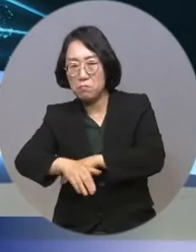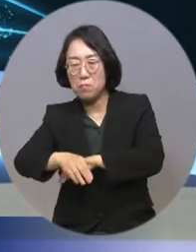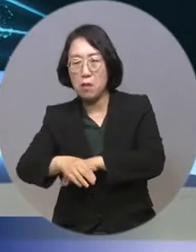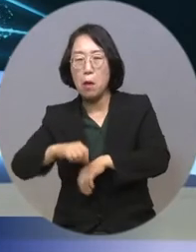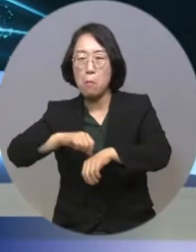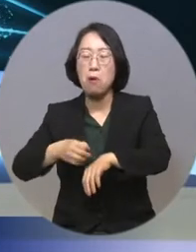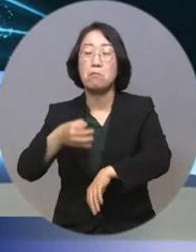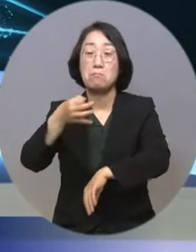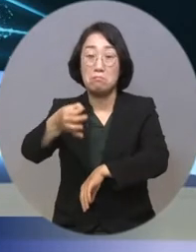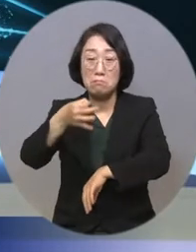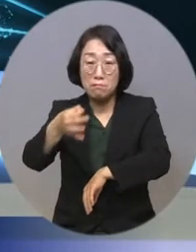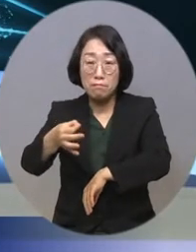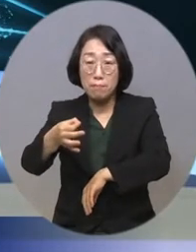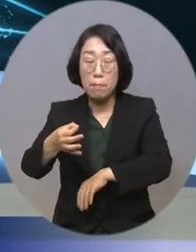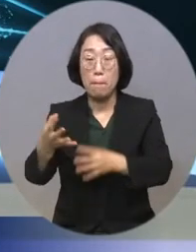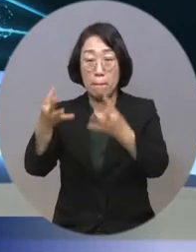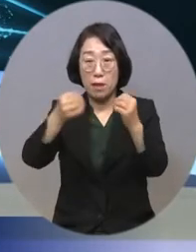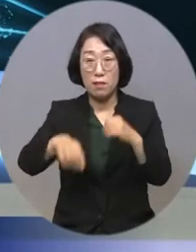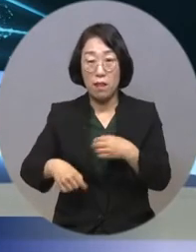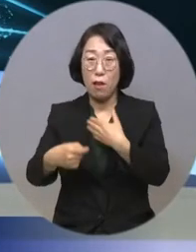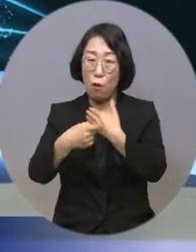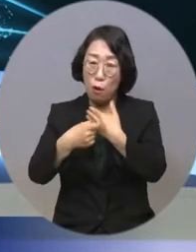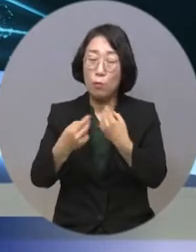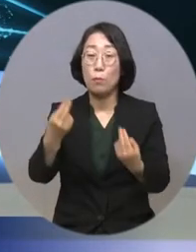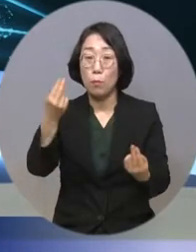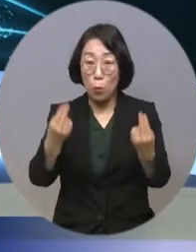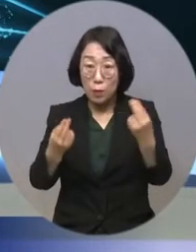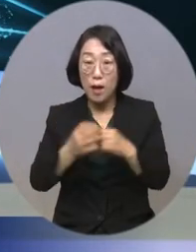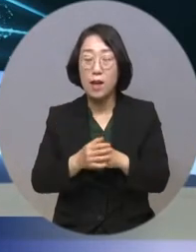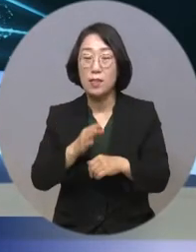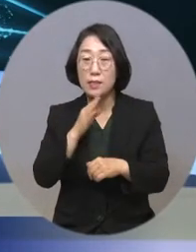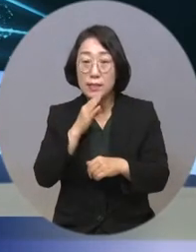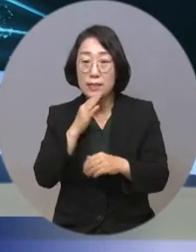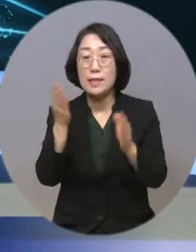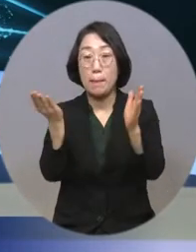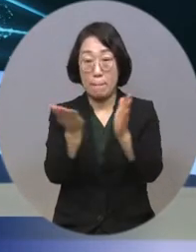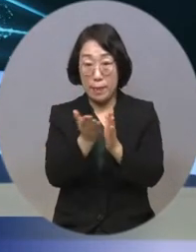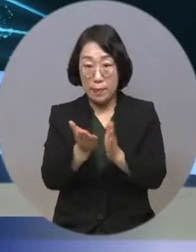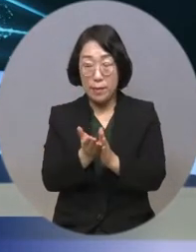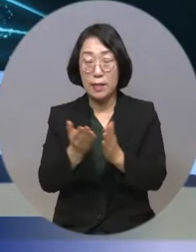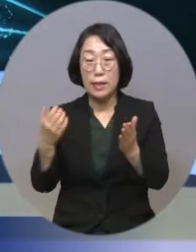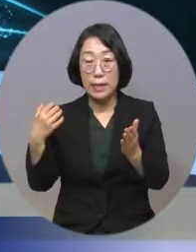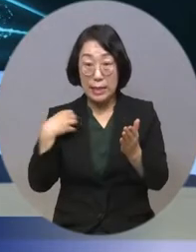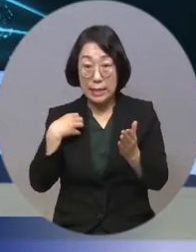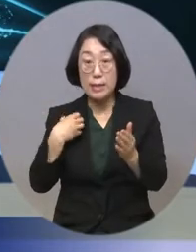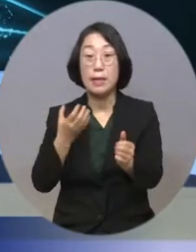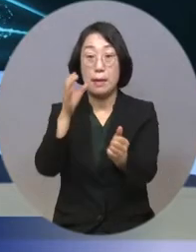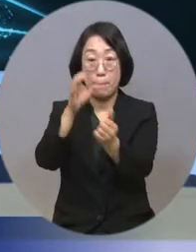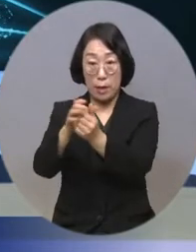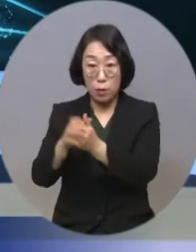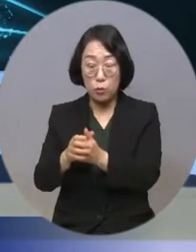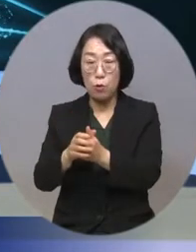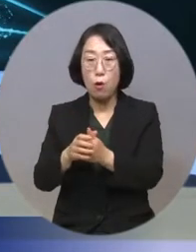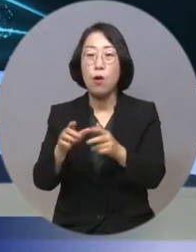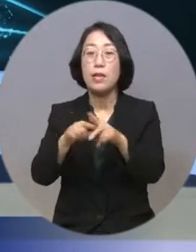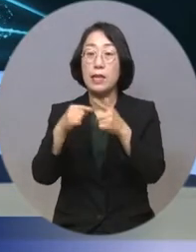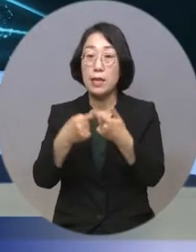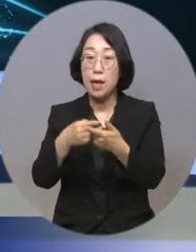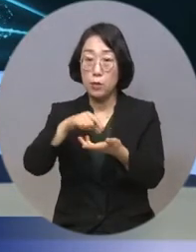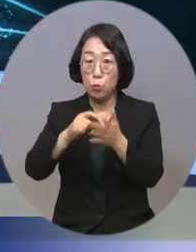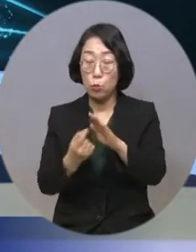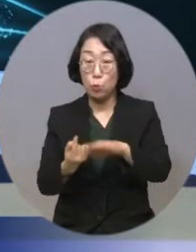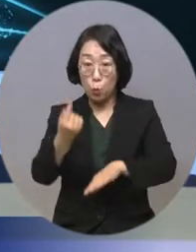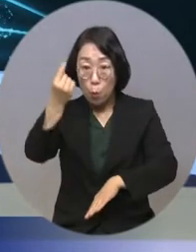장애인 의무고용 율 채우기 급급하게 보다 장애 특성에 맞는 직무를 지원하는 등 장애 이해도를 높여 저마다의